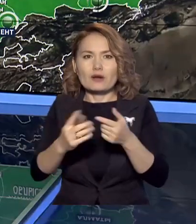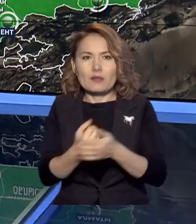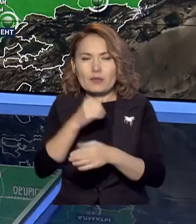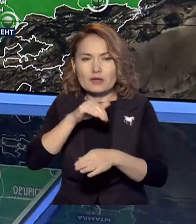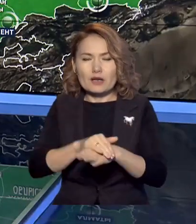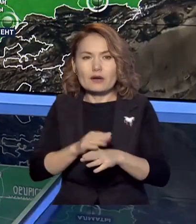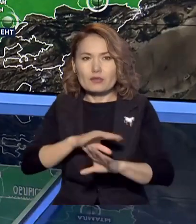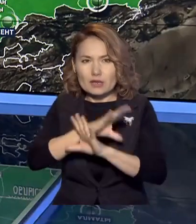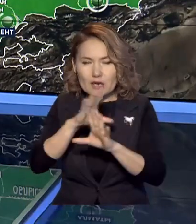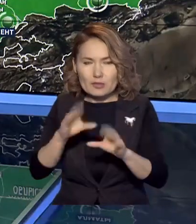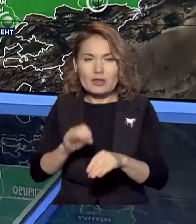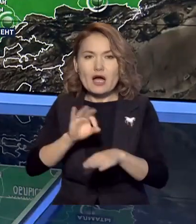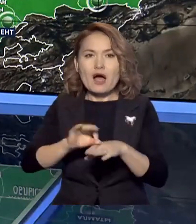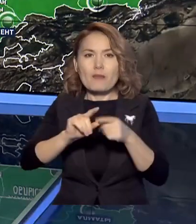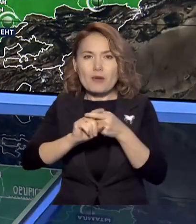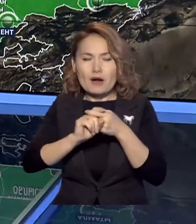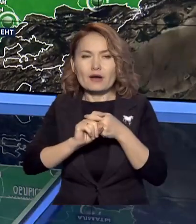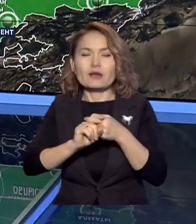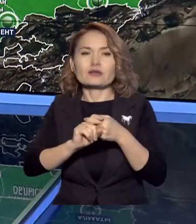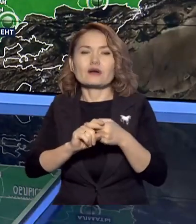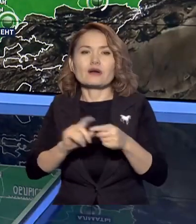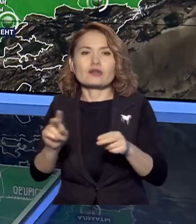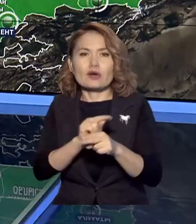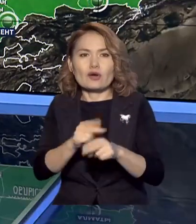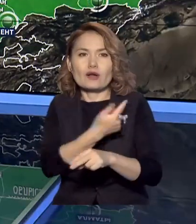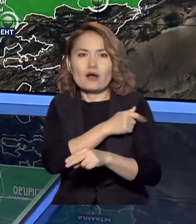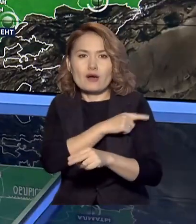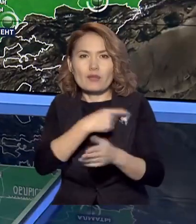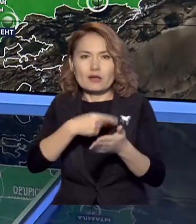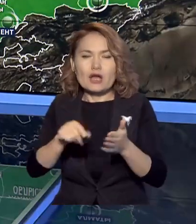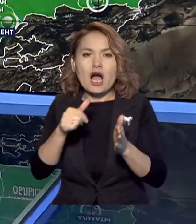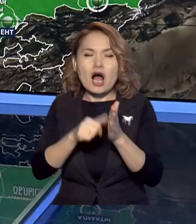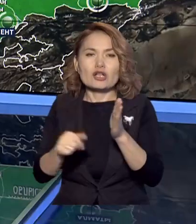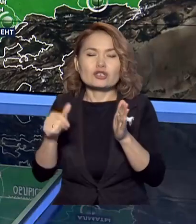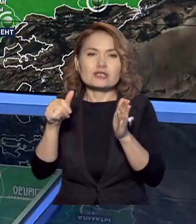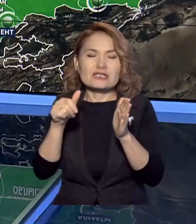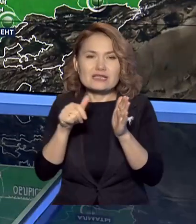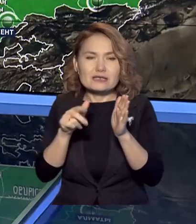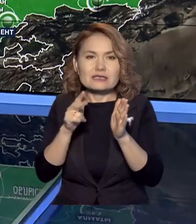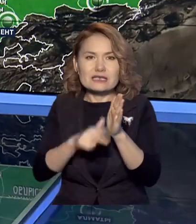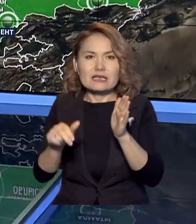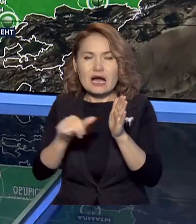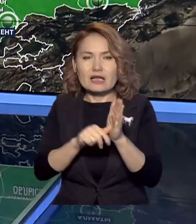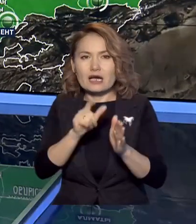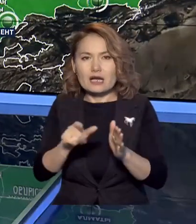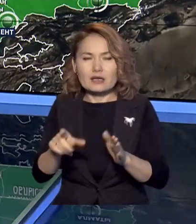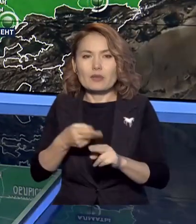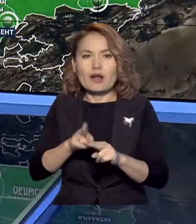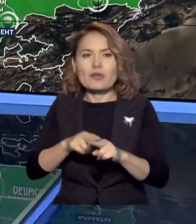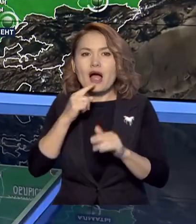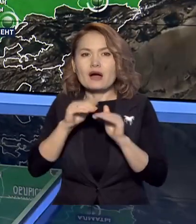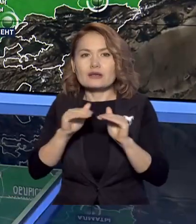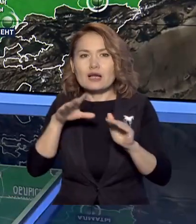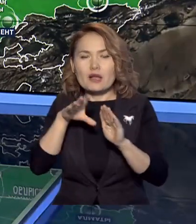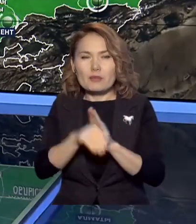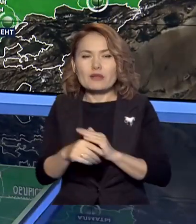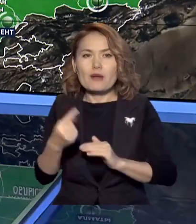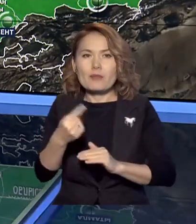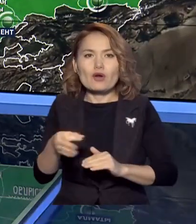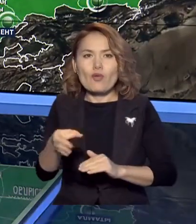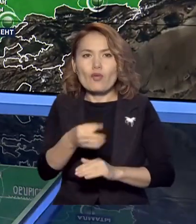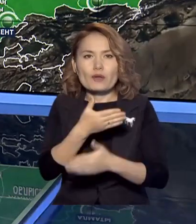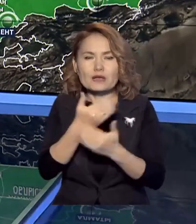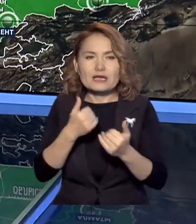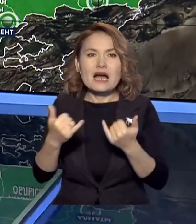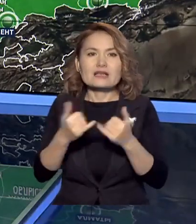Ал індеттен жазылып шыққандар саны 686. Эпидахуалды бағалау матрицасына сай, қызыл аймақта бірде-бір облыс жоқ.